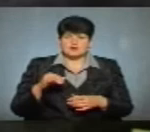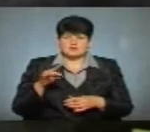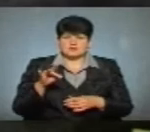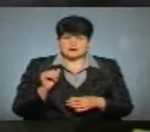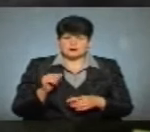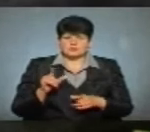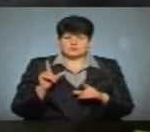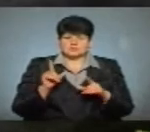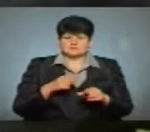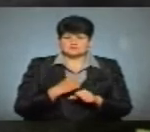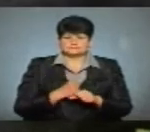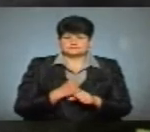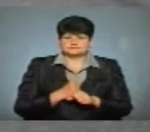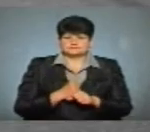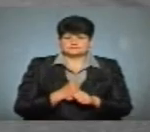роботу.